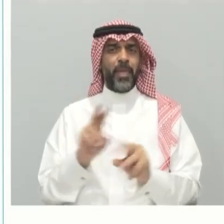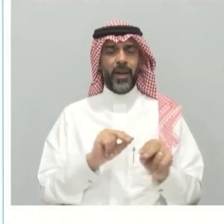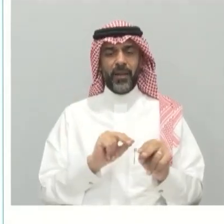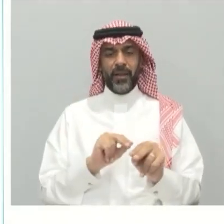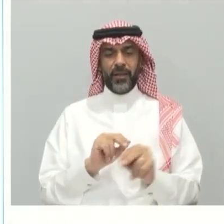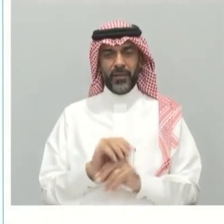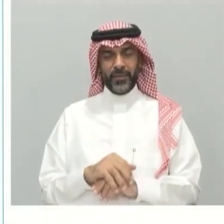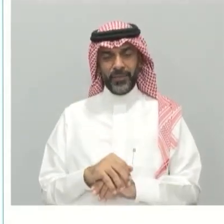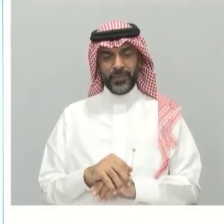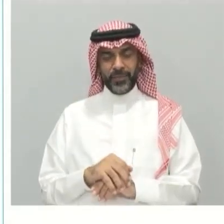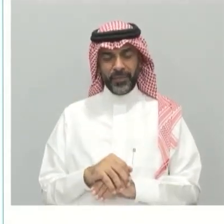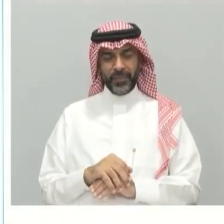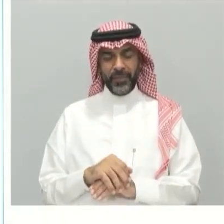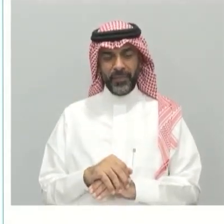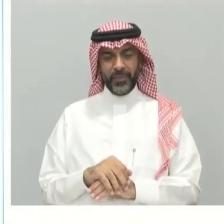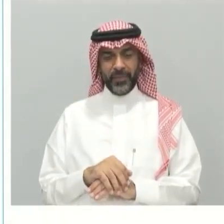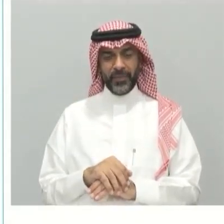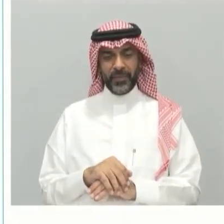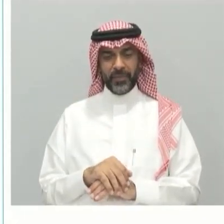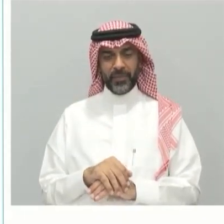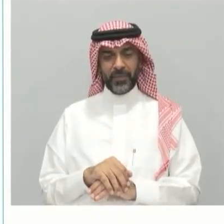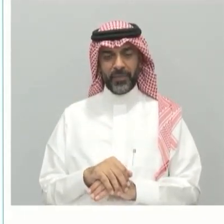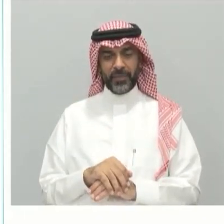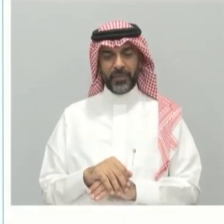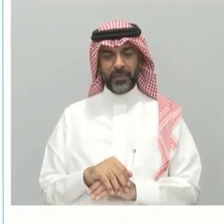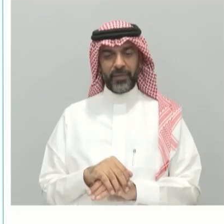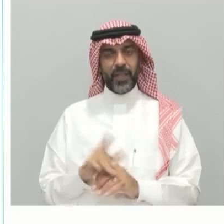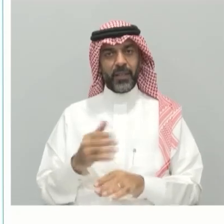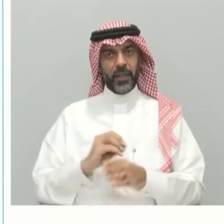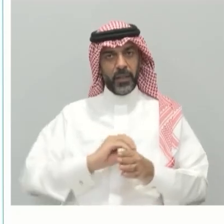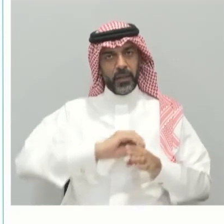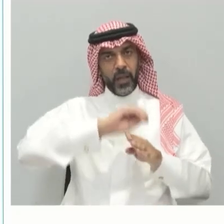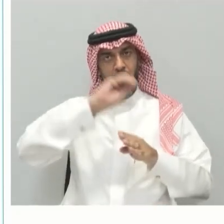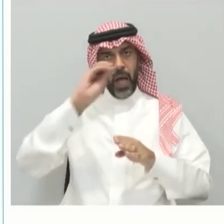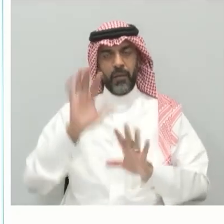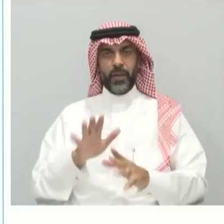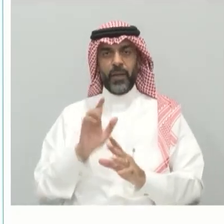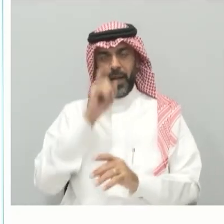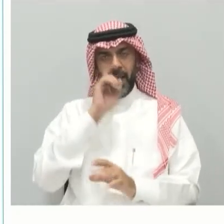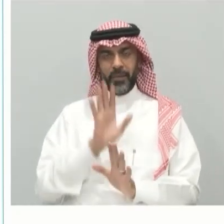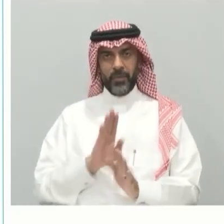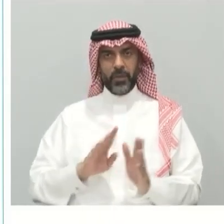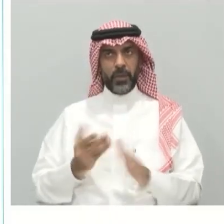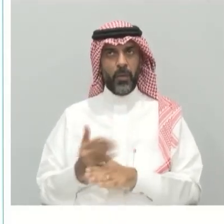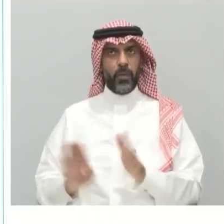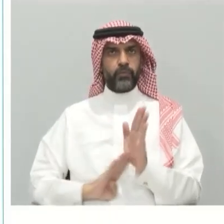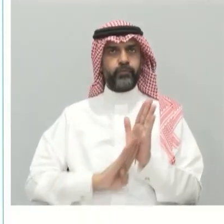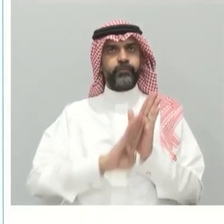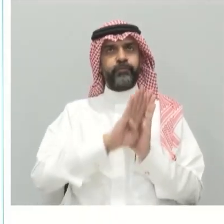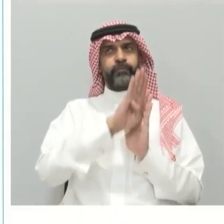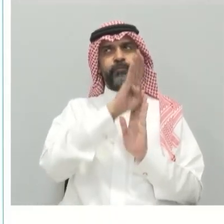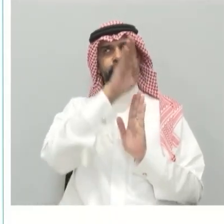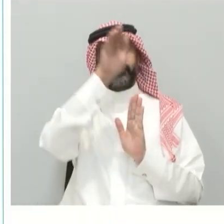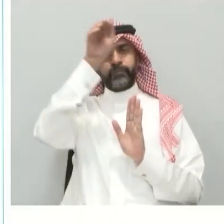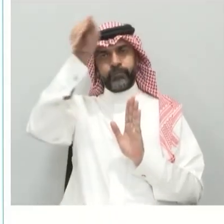هنا ليش عشان يكون في عندي ايش انتقال الشحنه انتقال الشحنه فهنا راح تنتقل